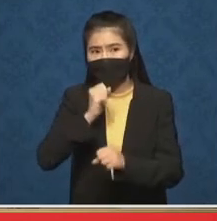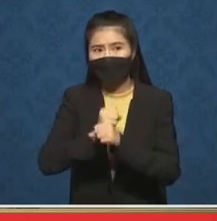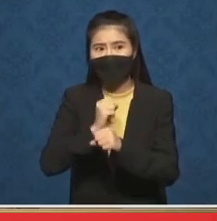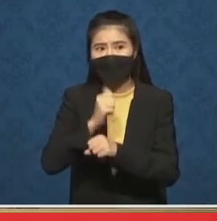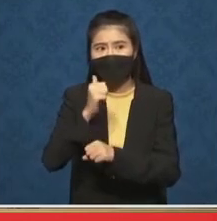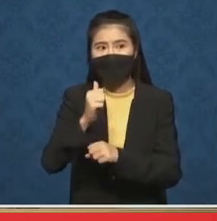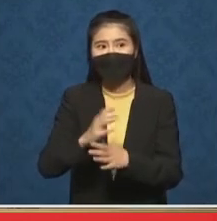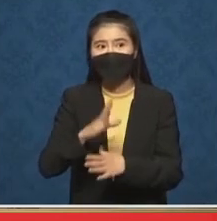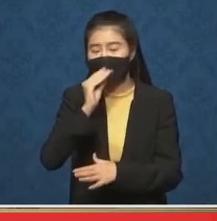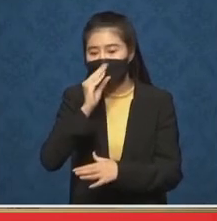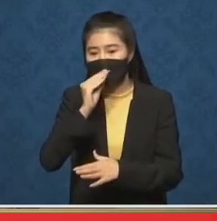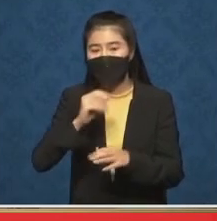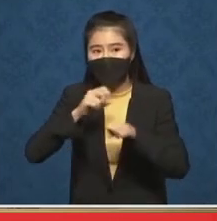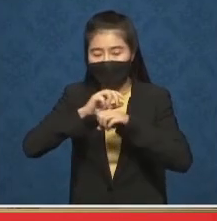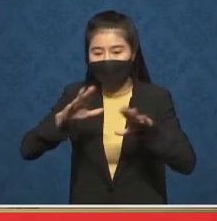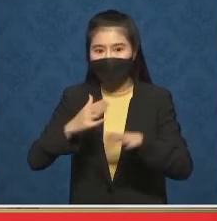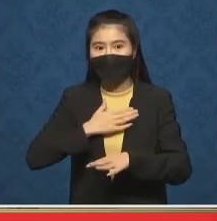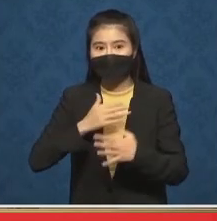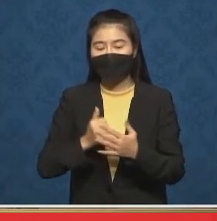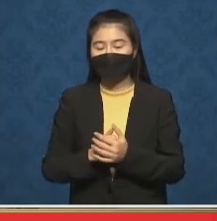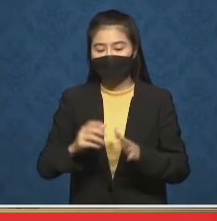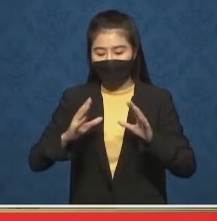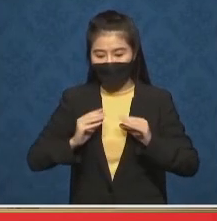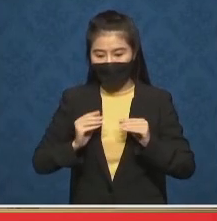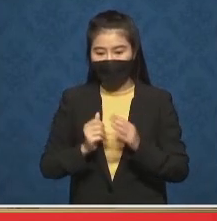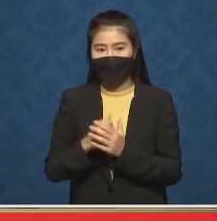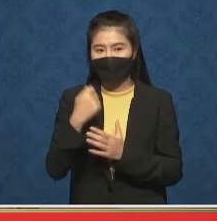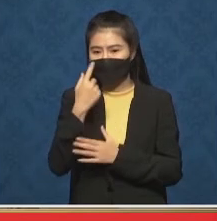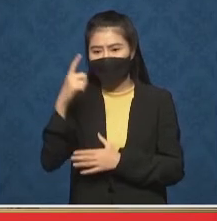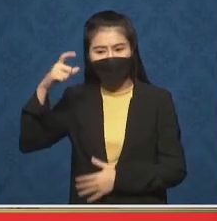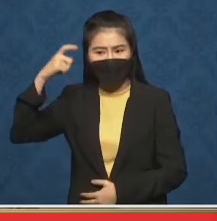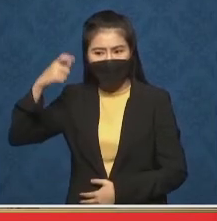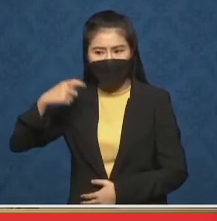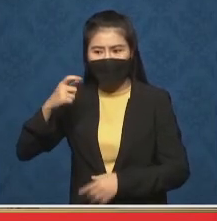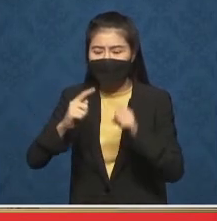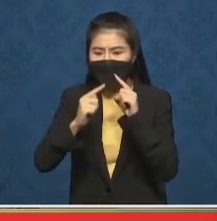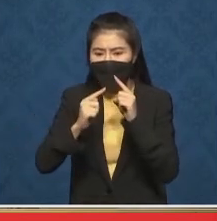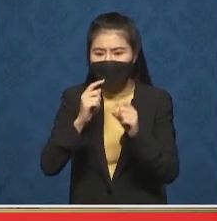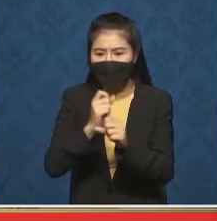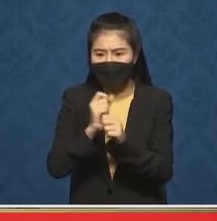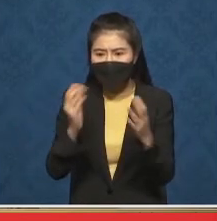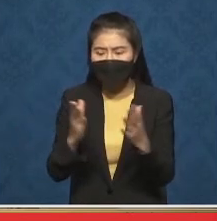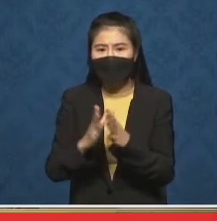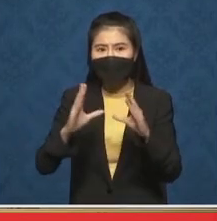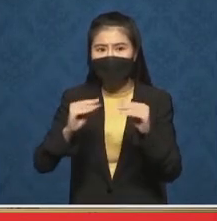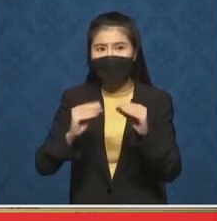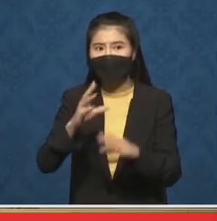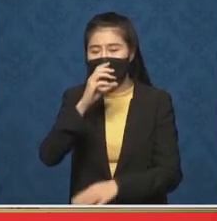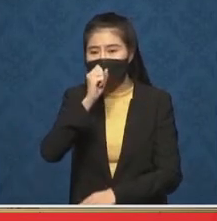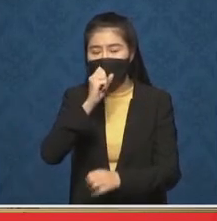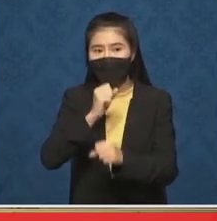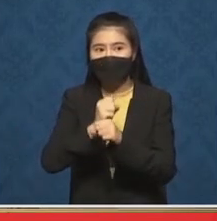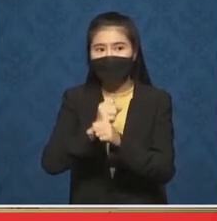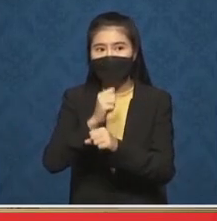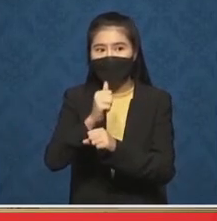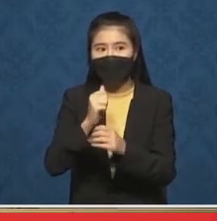ให้หมดเรายินดีไปทำอะไรกับใครกมามาท่านพูดที่นี่และเป็ประชุมรบได้แล้